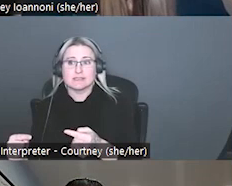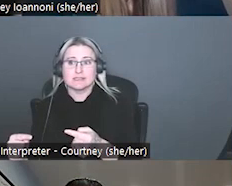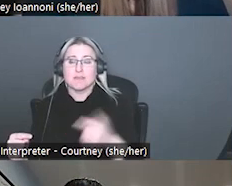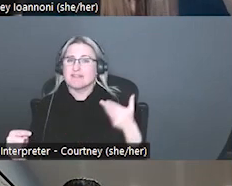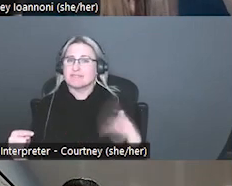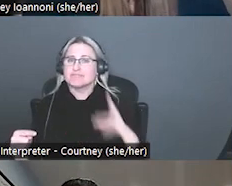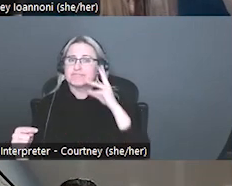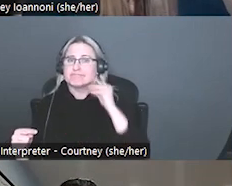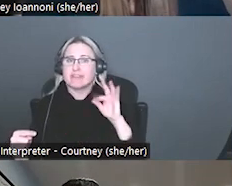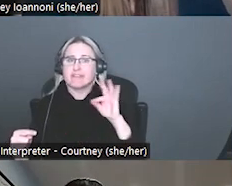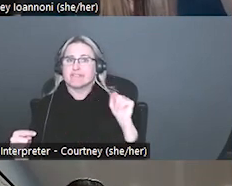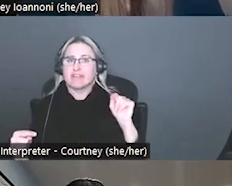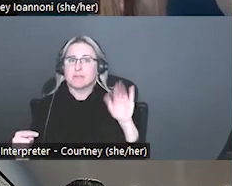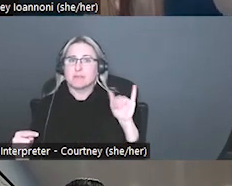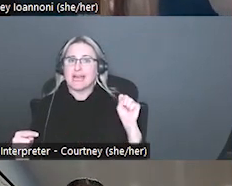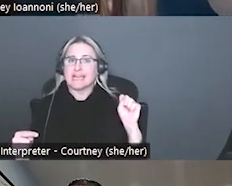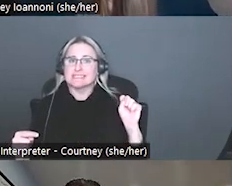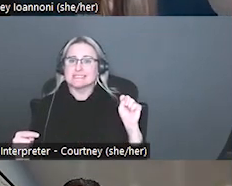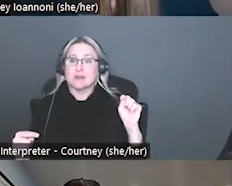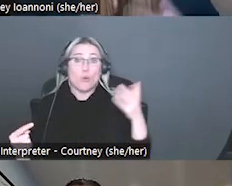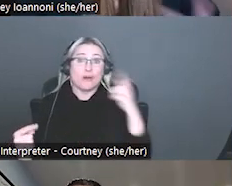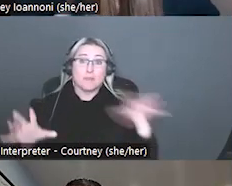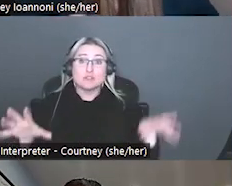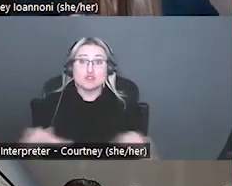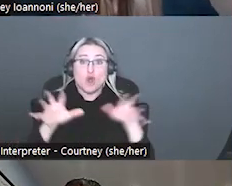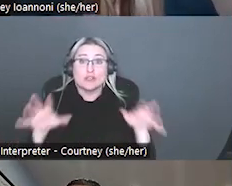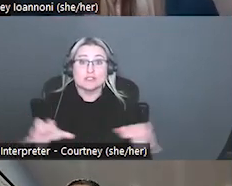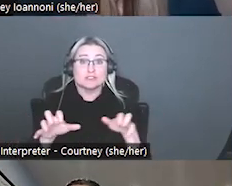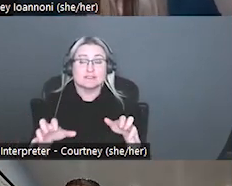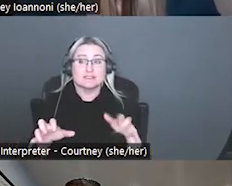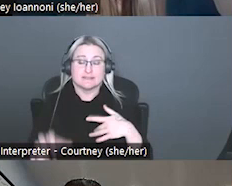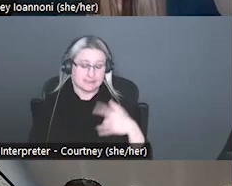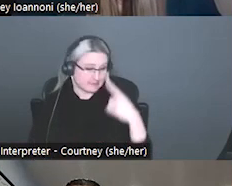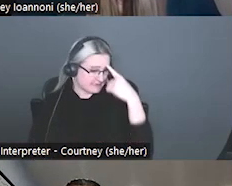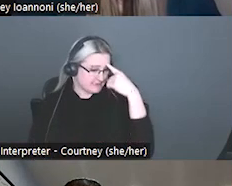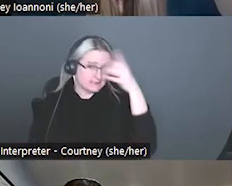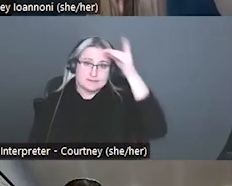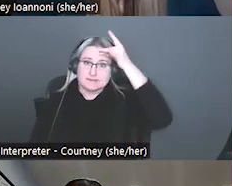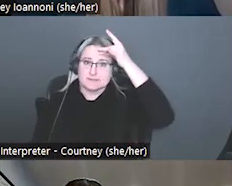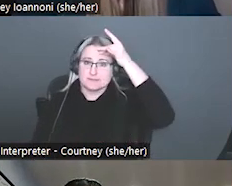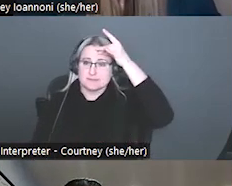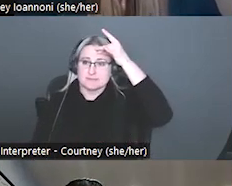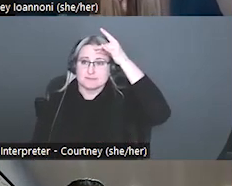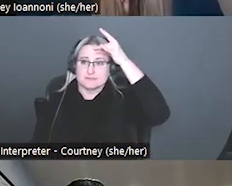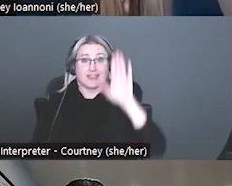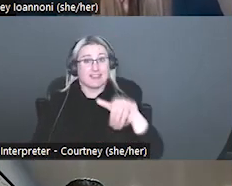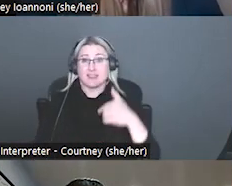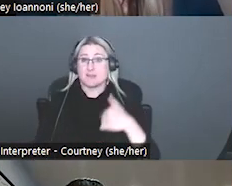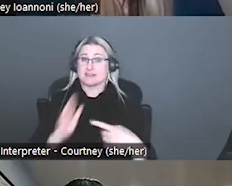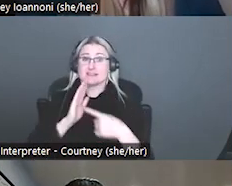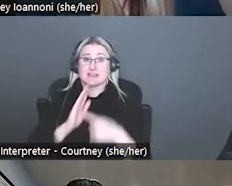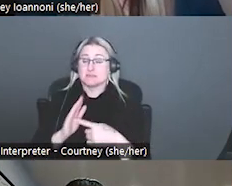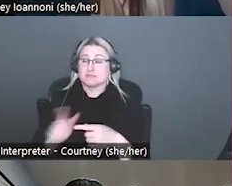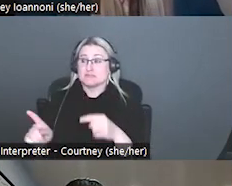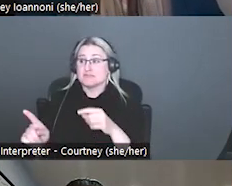c'est pas seulement les médecins, là, je parle des physios, par exemple. Si on a donc une blessure ou si on veut un